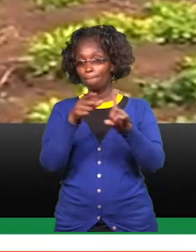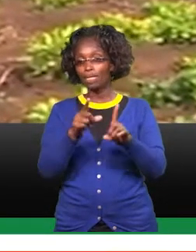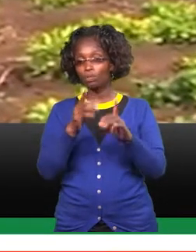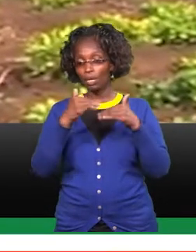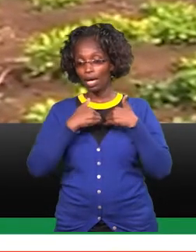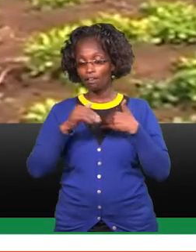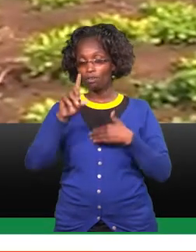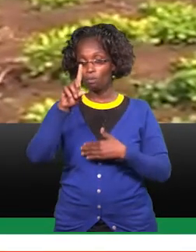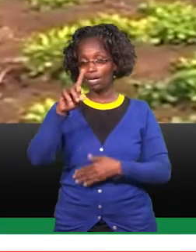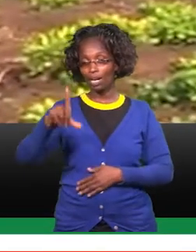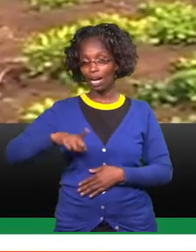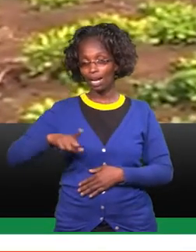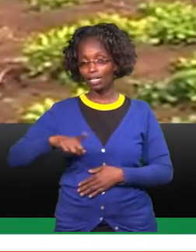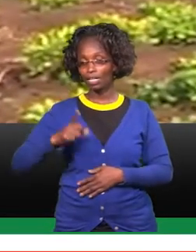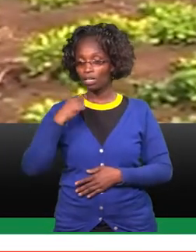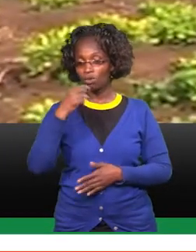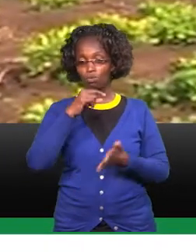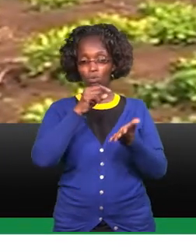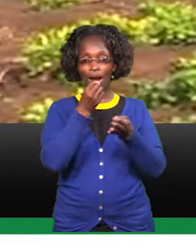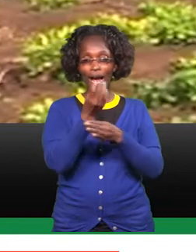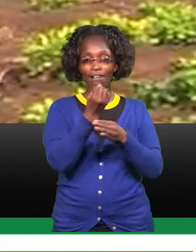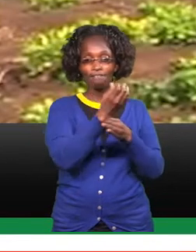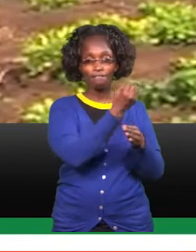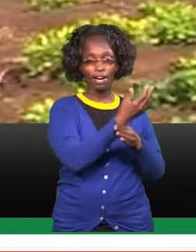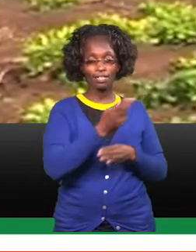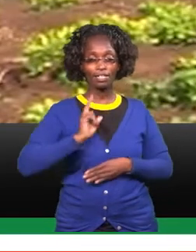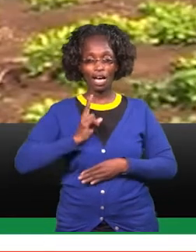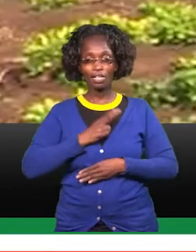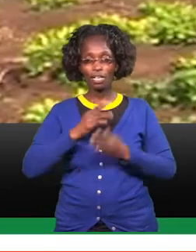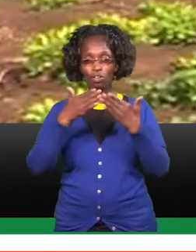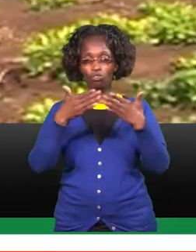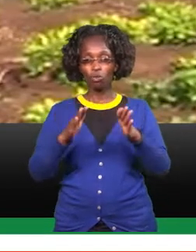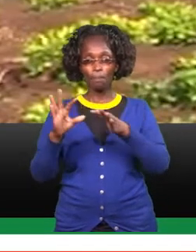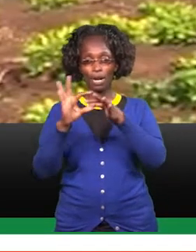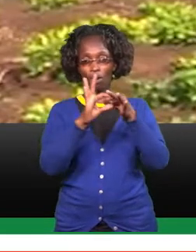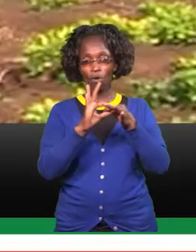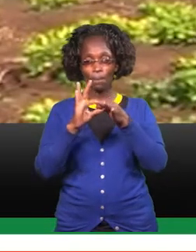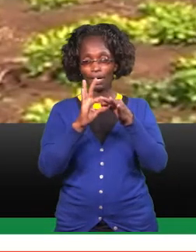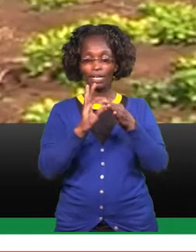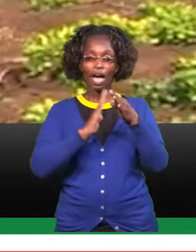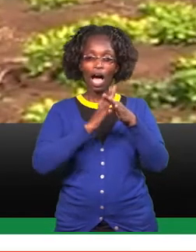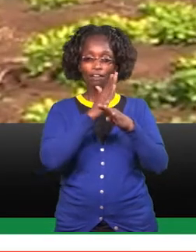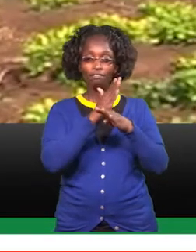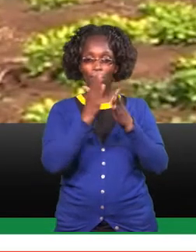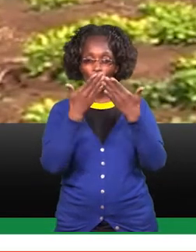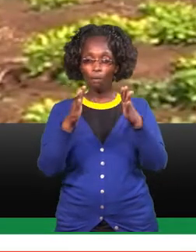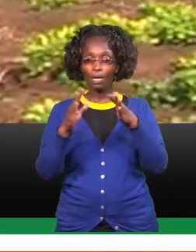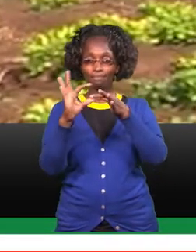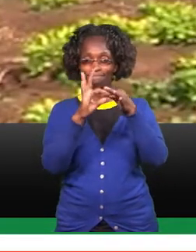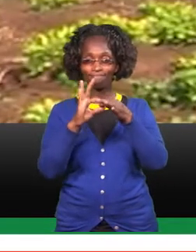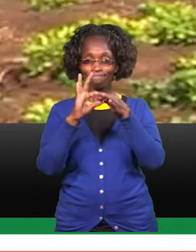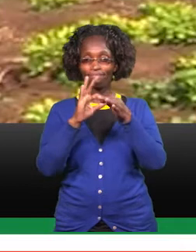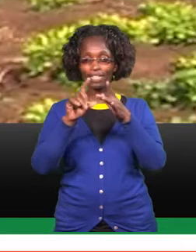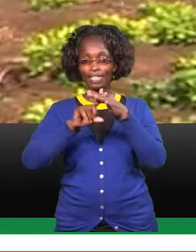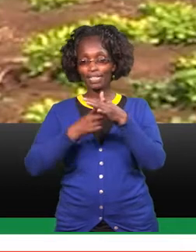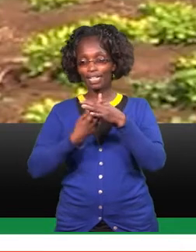lady, kuna msichana mmoja alikuwa hapa wa project ya Avis India, akatushauri it better tufungue cooperative. So after kufungua